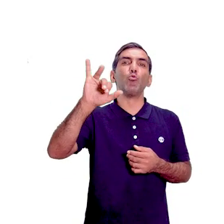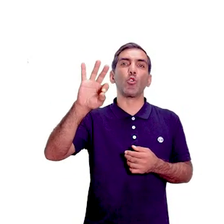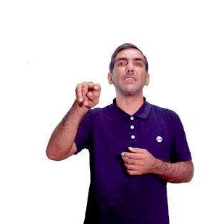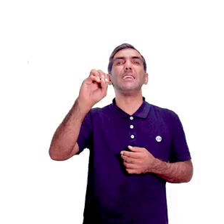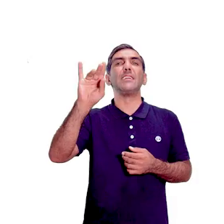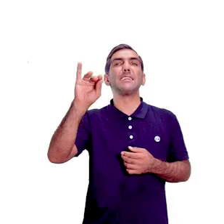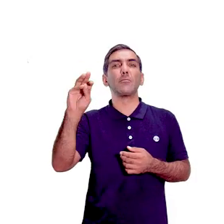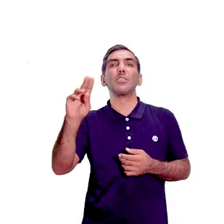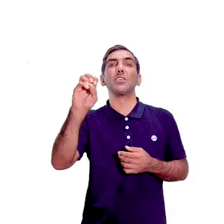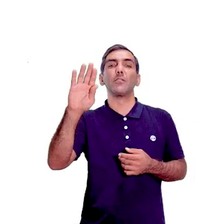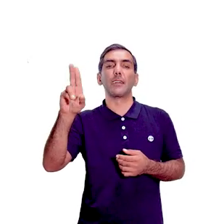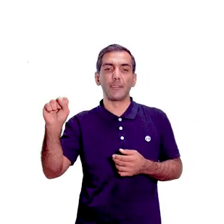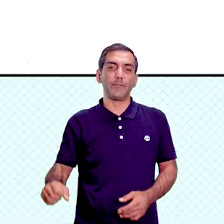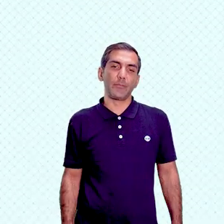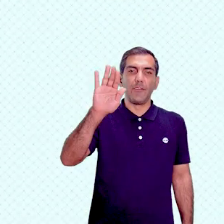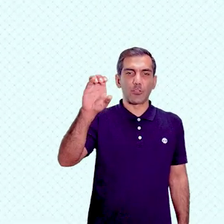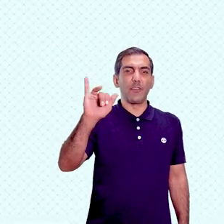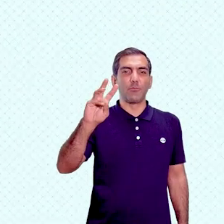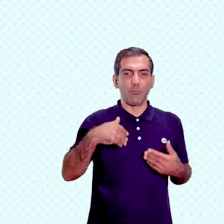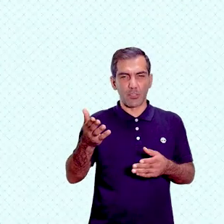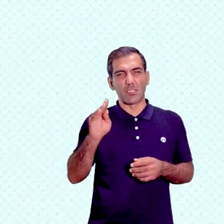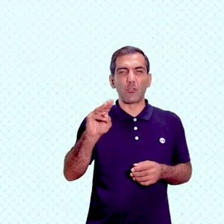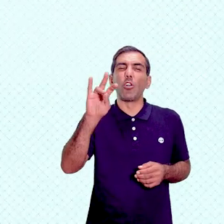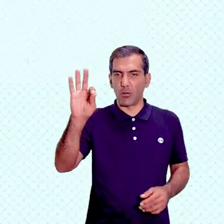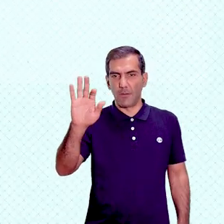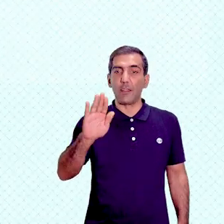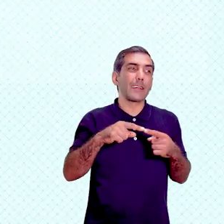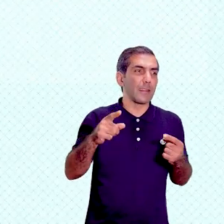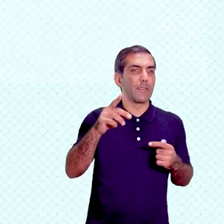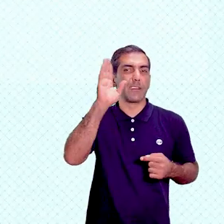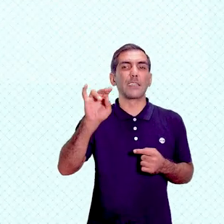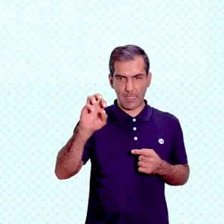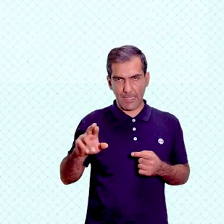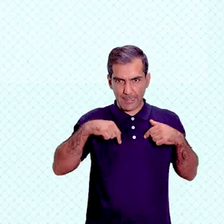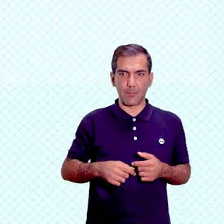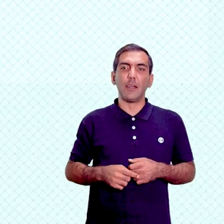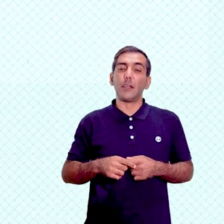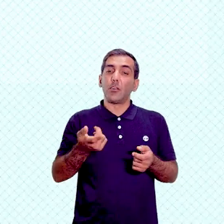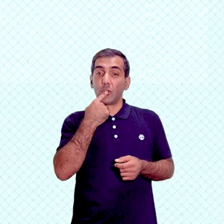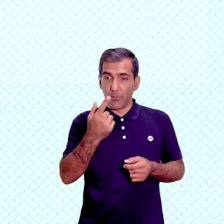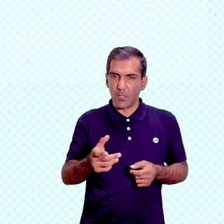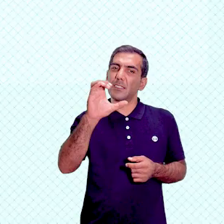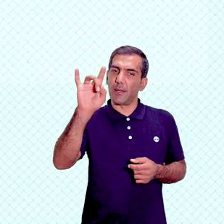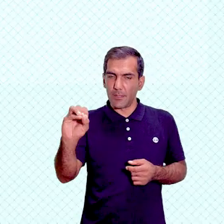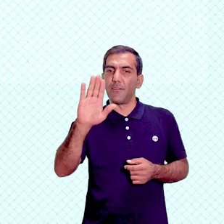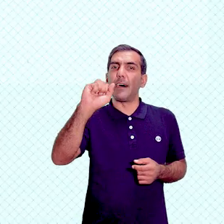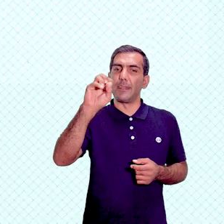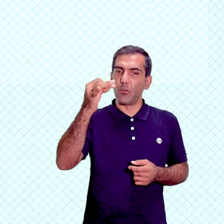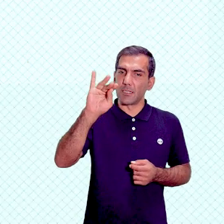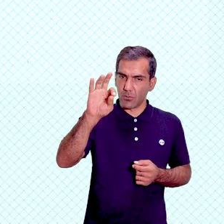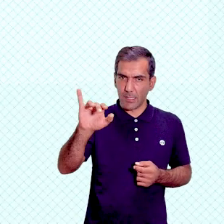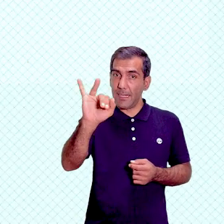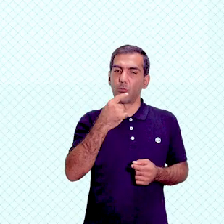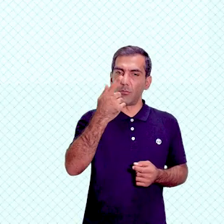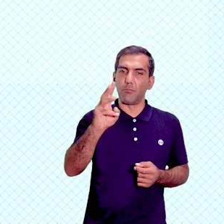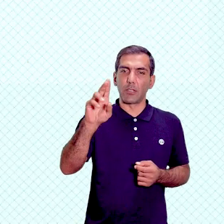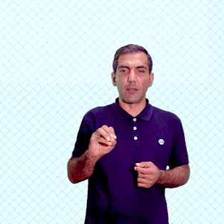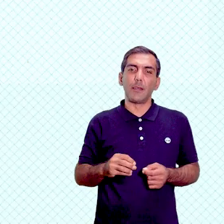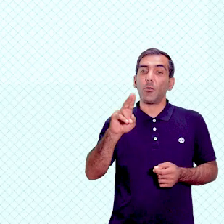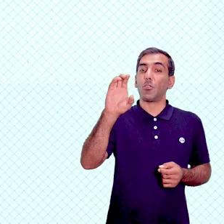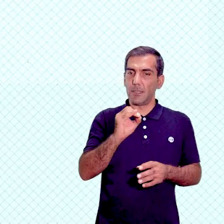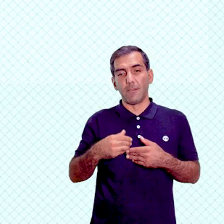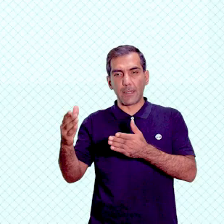yetmezçiliginin döretýän sindromudur. Ayıb ýokanjy diňe bedeniň käbir suwukluklarına ýaşap bilýär. Ganyna,